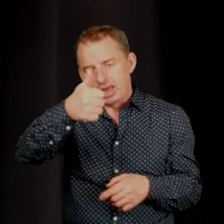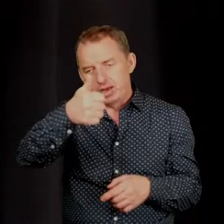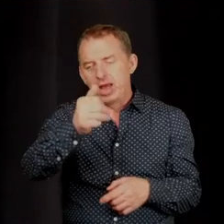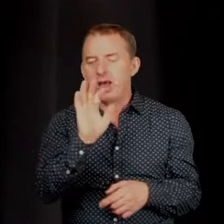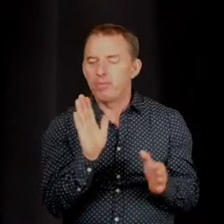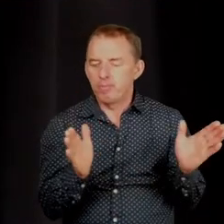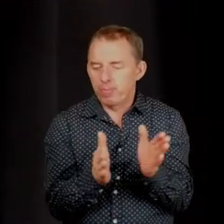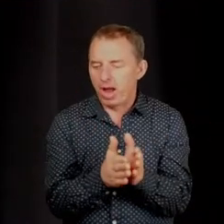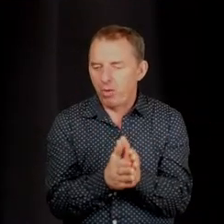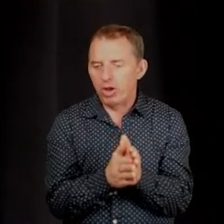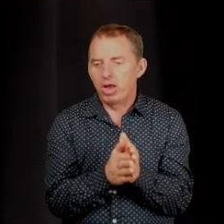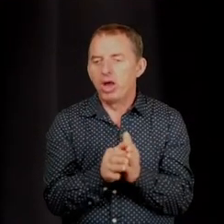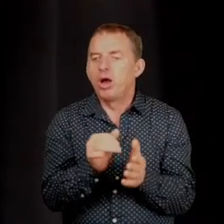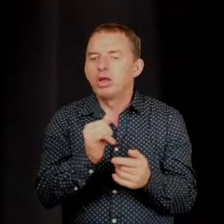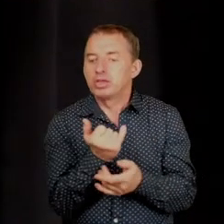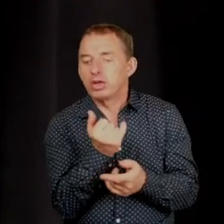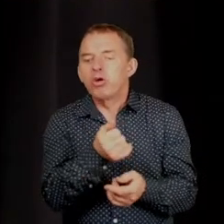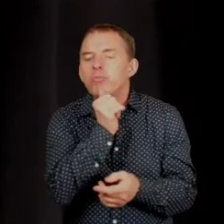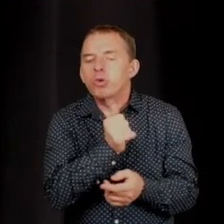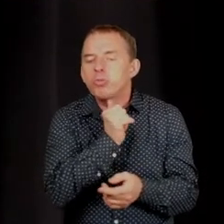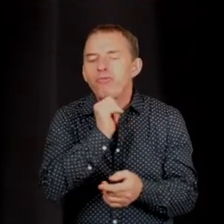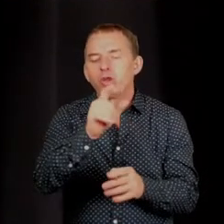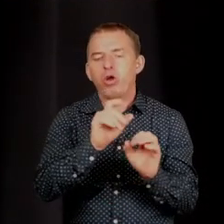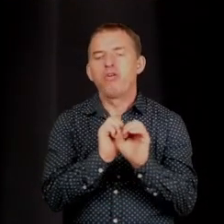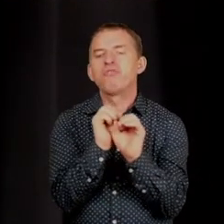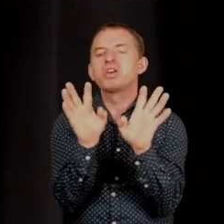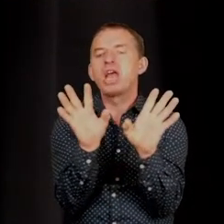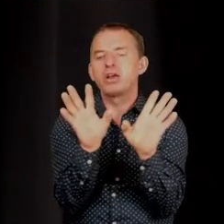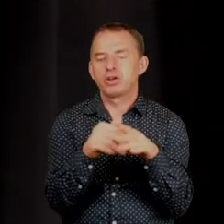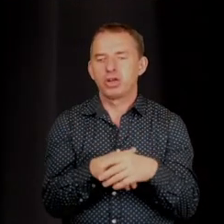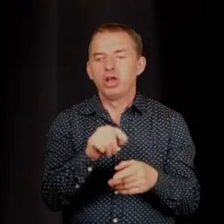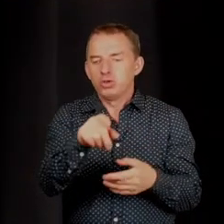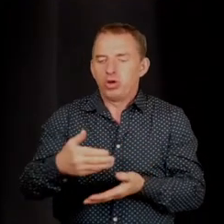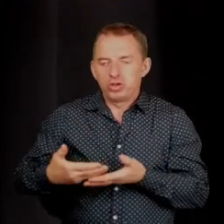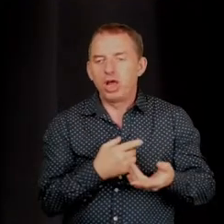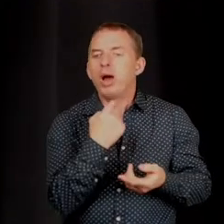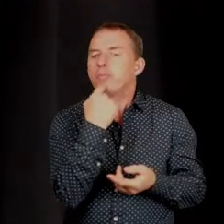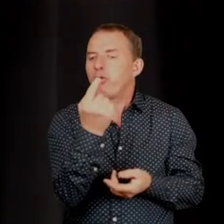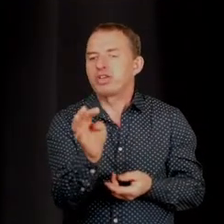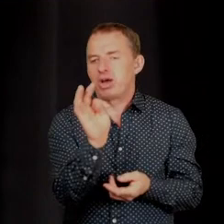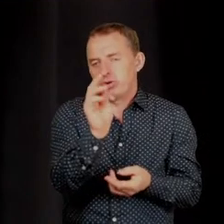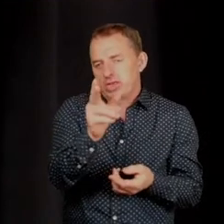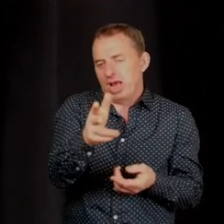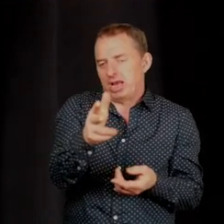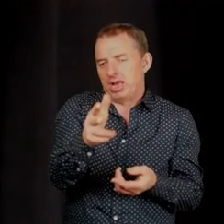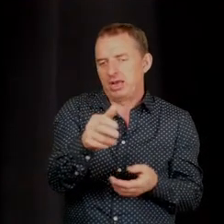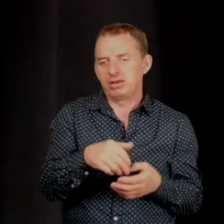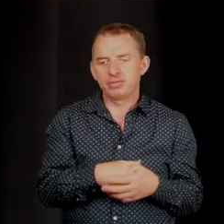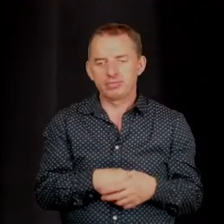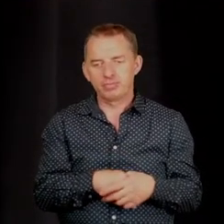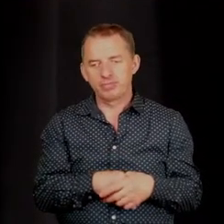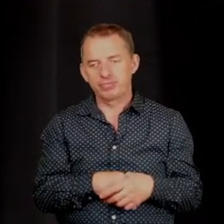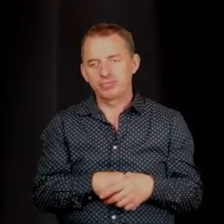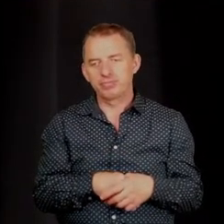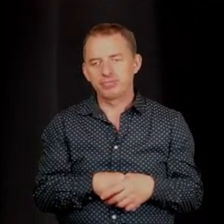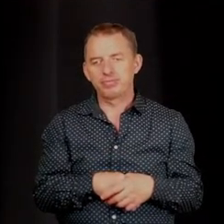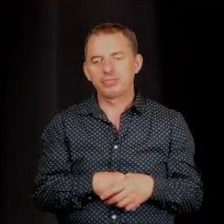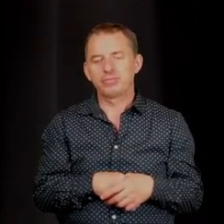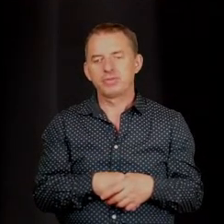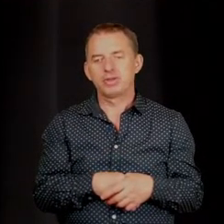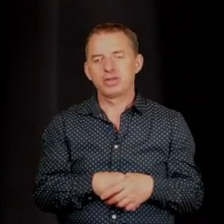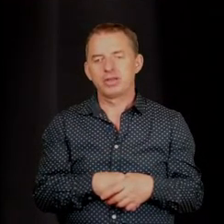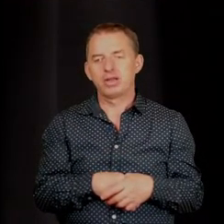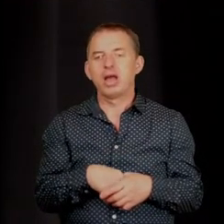dziecko próbowało to wyjaśnić. And the little child put it this way. I to dziecko powiedziało tak. Mommy, I think I know what happened to